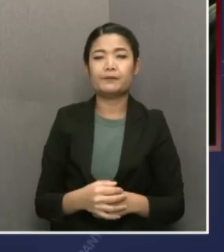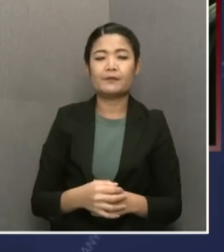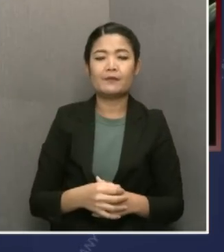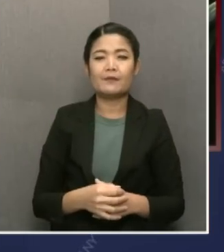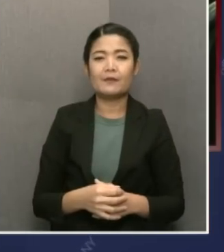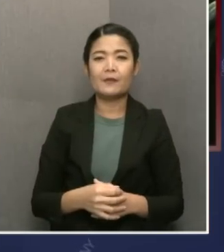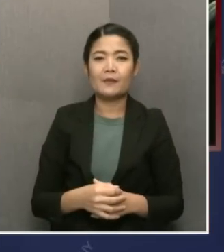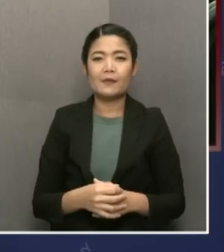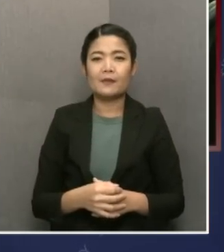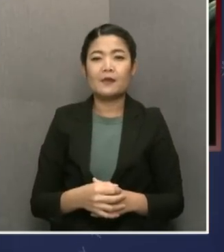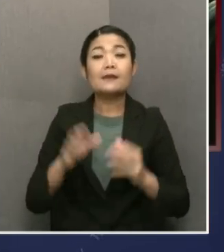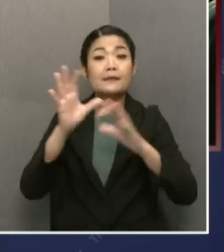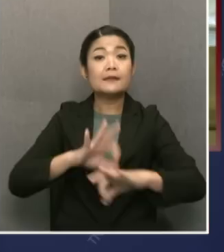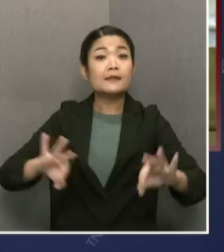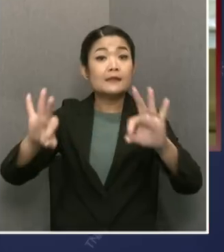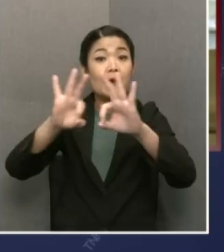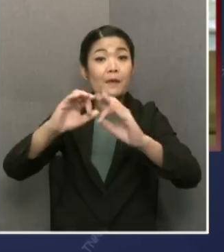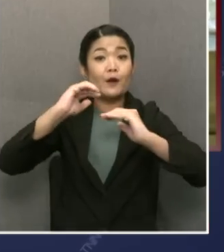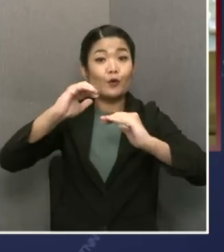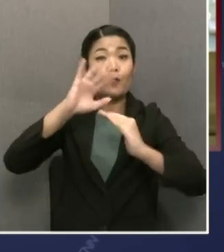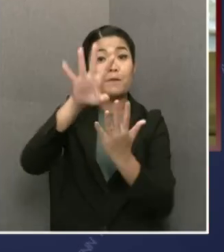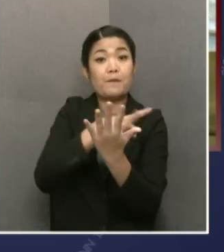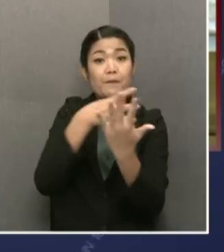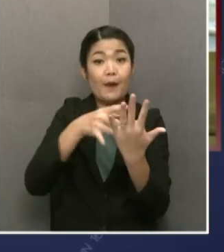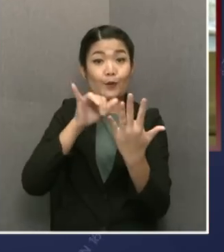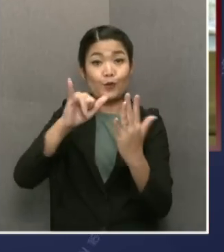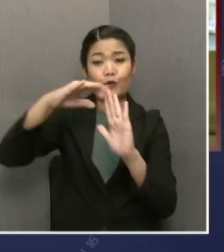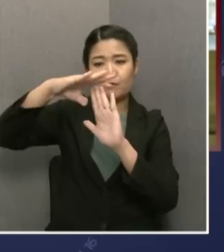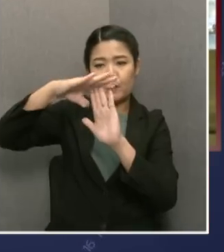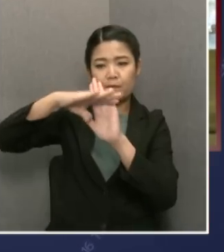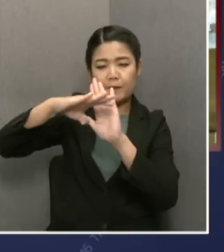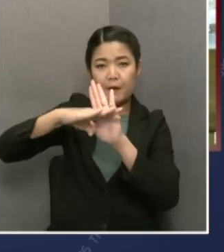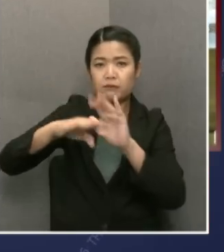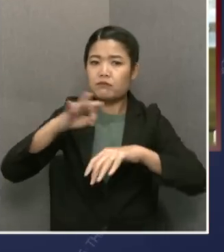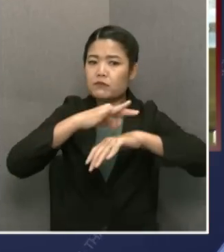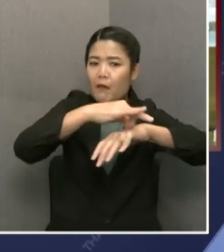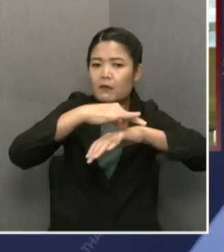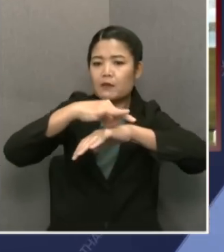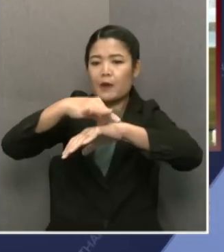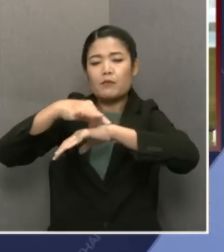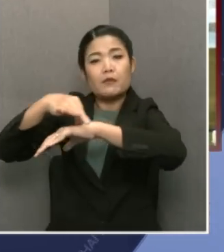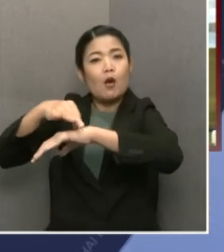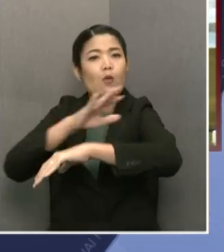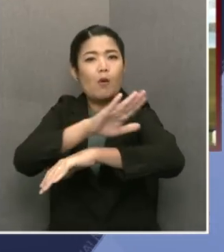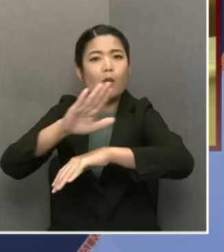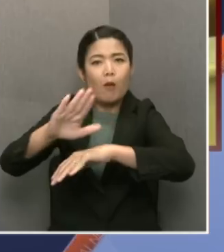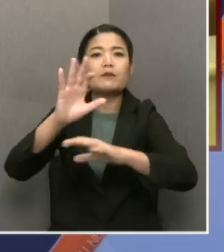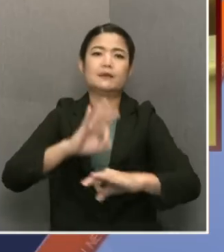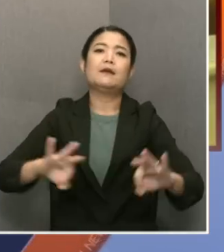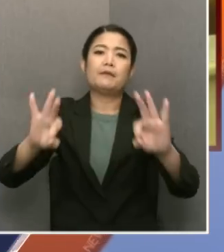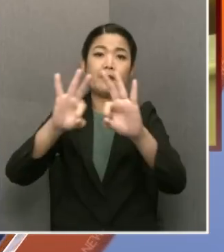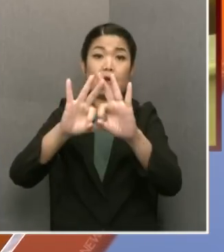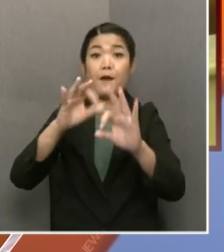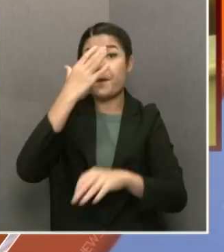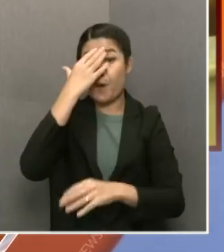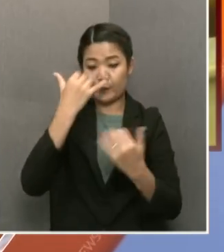เอ่อสิ่งที่สำคัญคือการกำหนดยุทธศาสตร์หรือการวางตำแหน่งทางยุทธศาสตร์ของแต่ละพรรคอนะครับเพราะว่าหลังจากนี้ไป